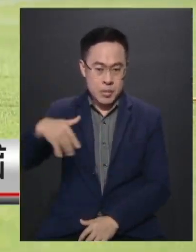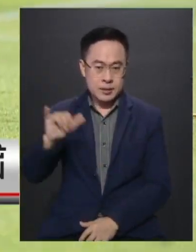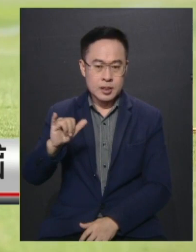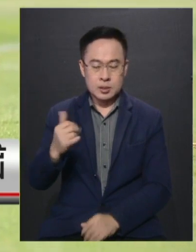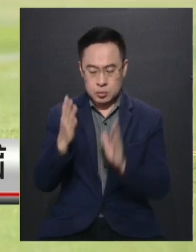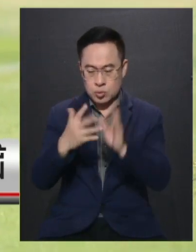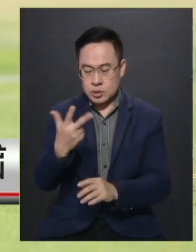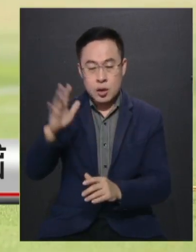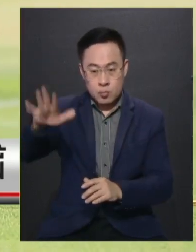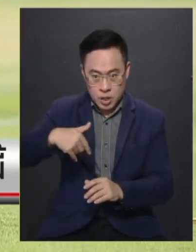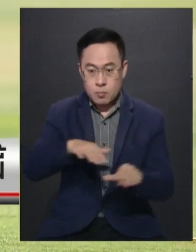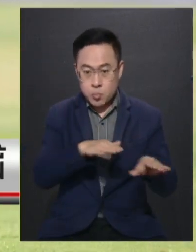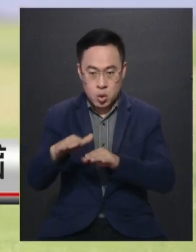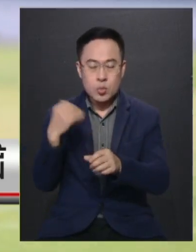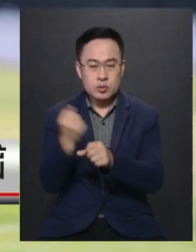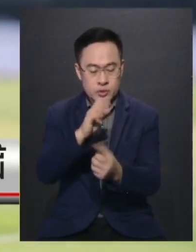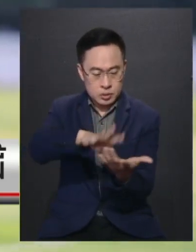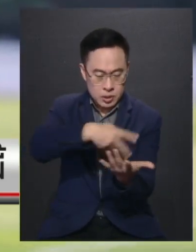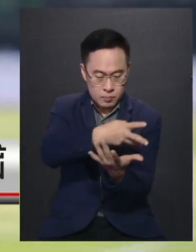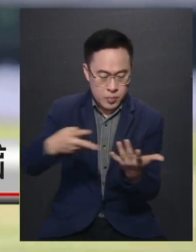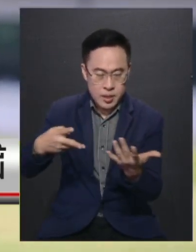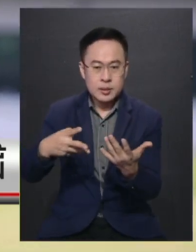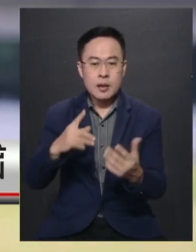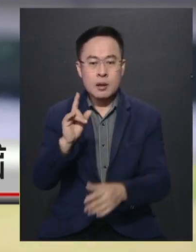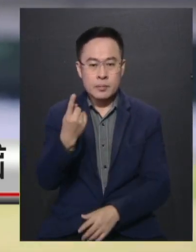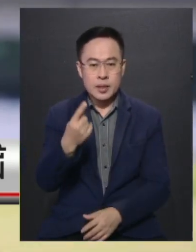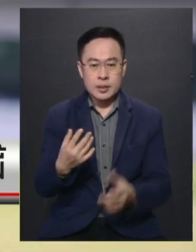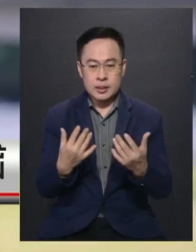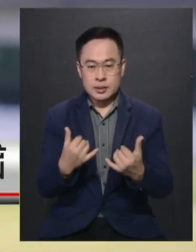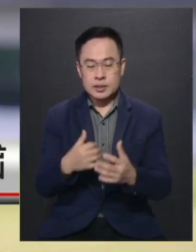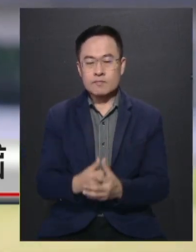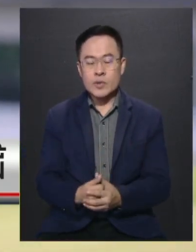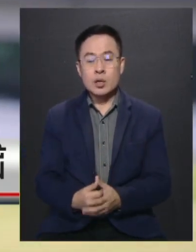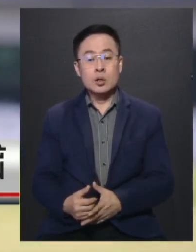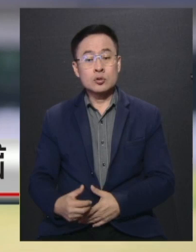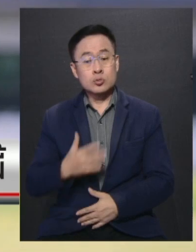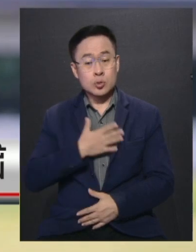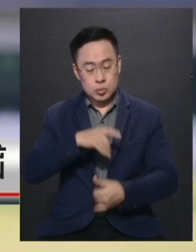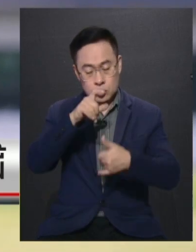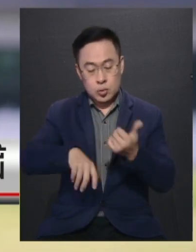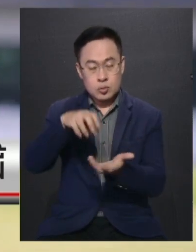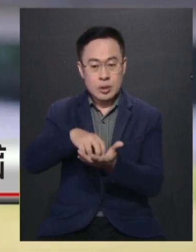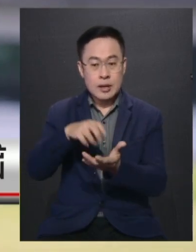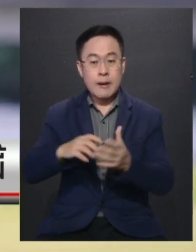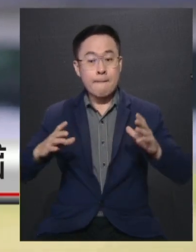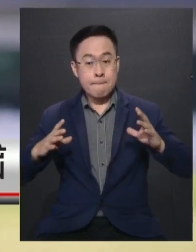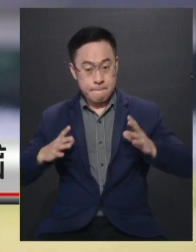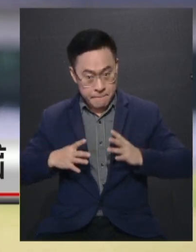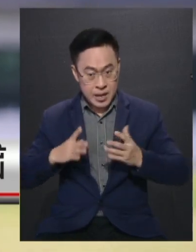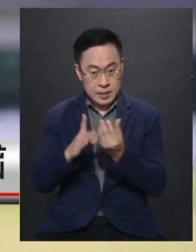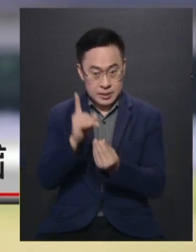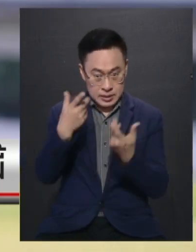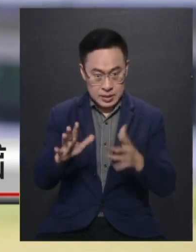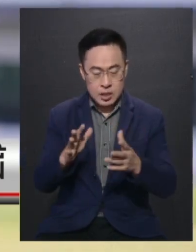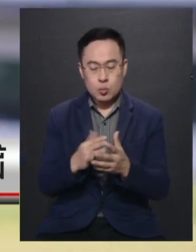องความฟิตเรามีการฝึกซ้อมกันในทุกๆวันอยู่แล้วส่วนตัวได้พักมาประมาณ1อาทิตย์ก่อนจะมาเข้าแคมป์และได้ก